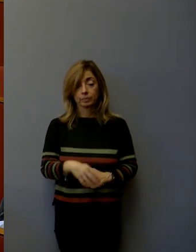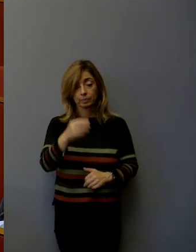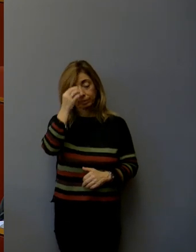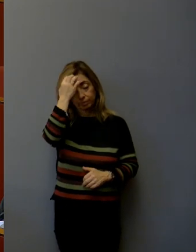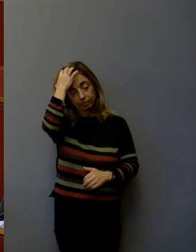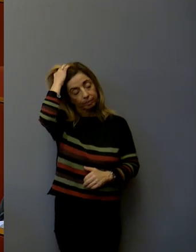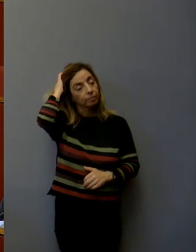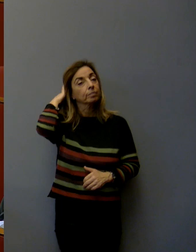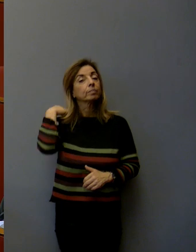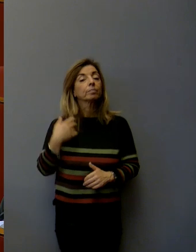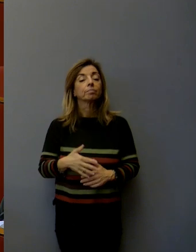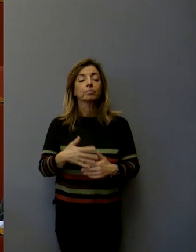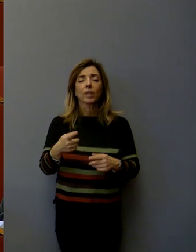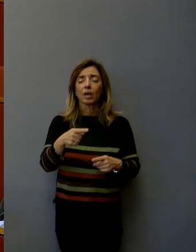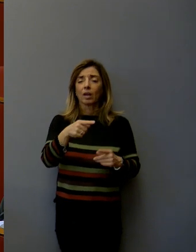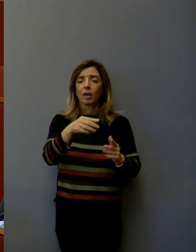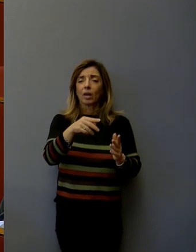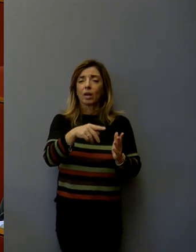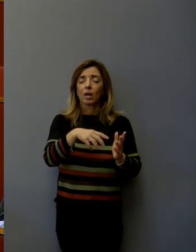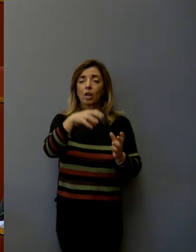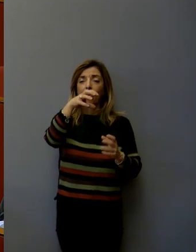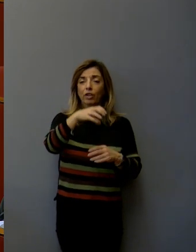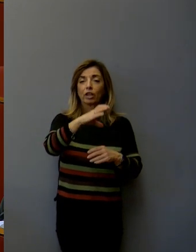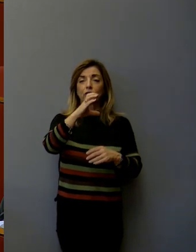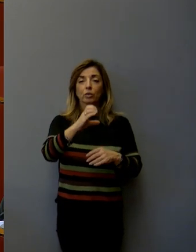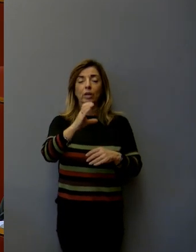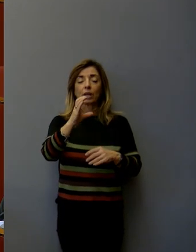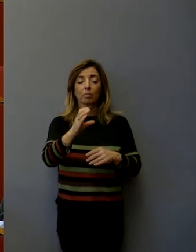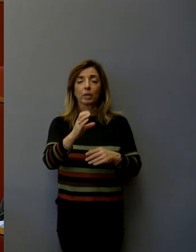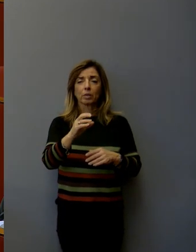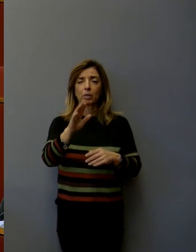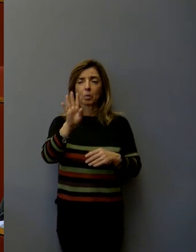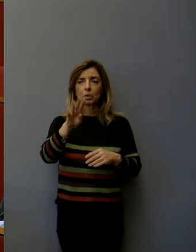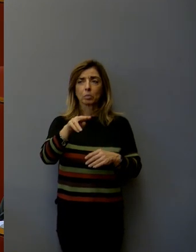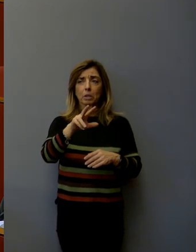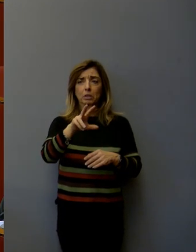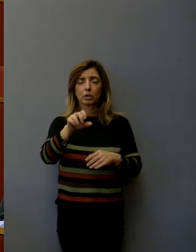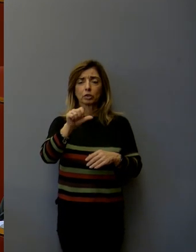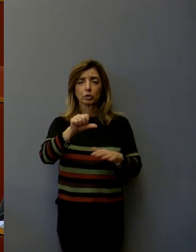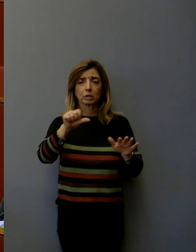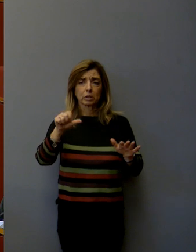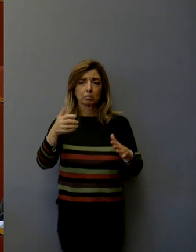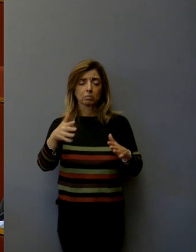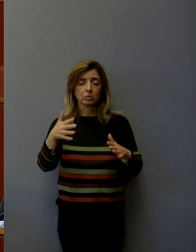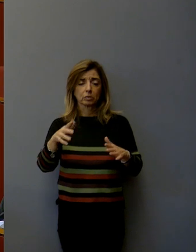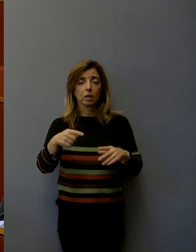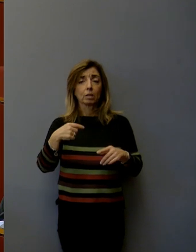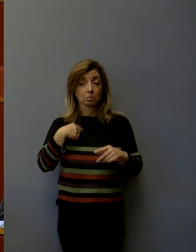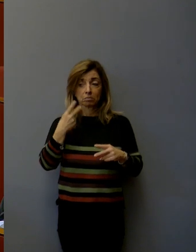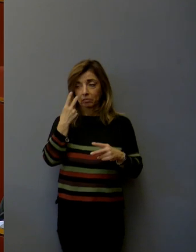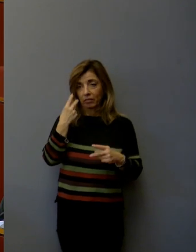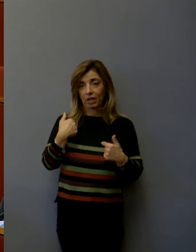Allora vi la Centurione Carpaneto è stata messa anche nel 4366 Quindi come vedete sono più veloce del